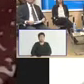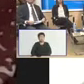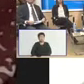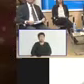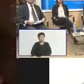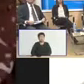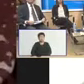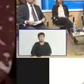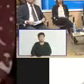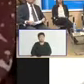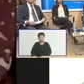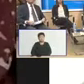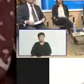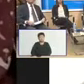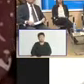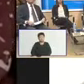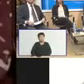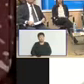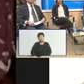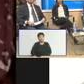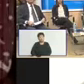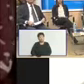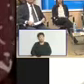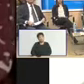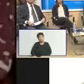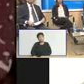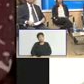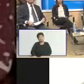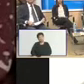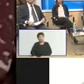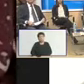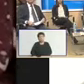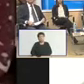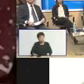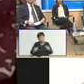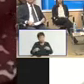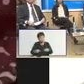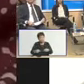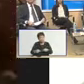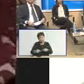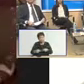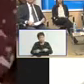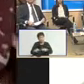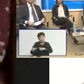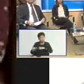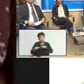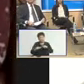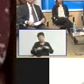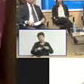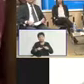หากินค้าขายมีสิทธิ์ไหมไปอย่างนั้นอ่ะถ้าเหมือนคนไทย